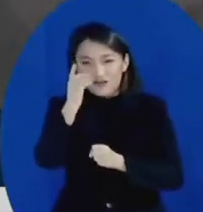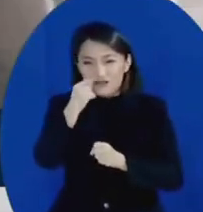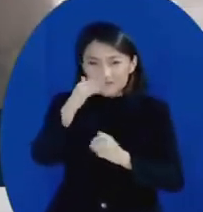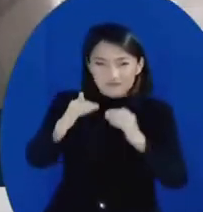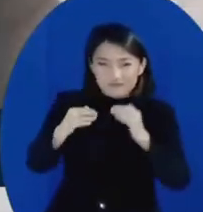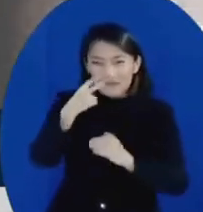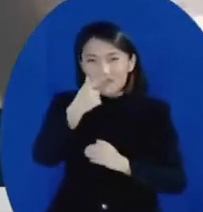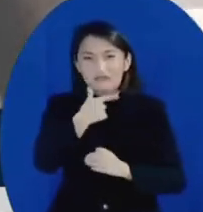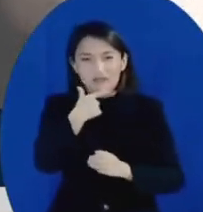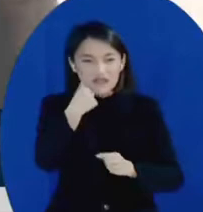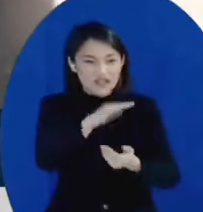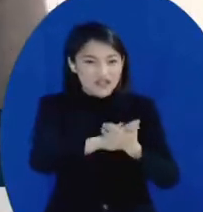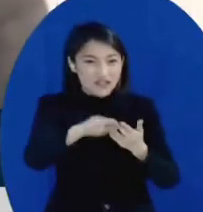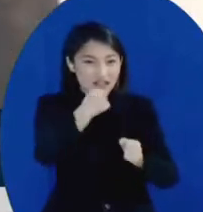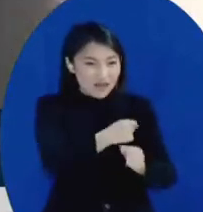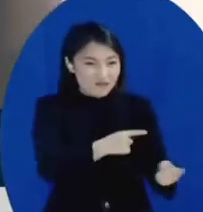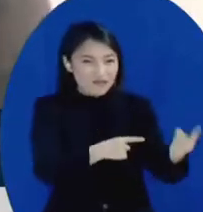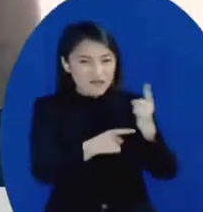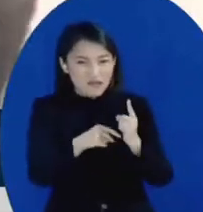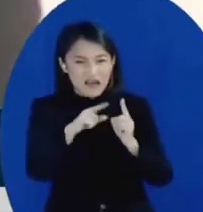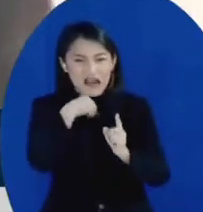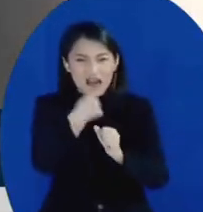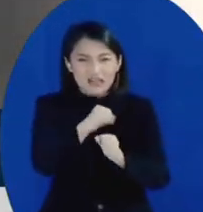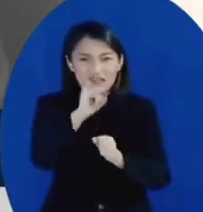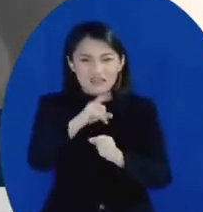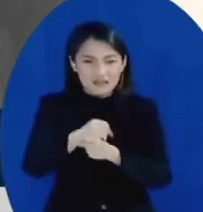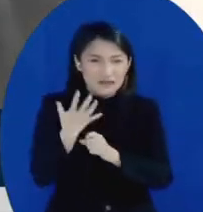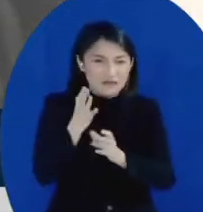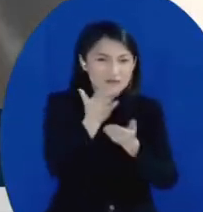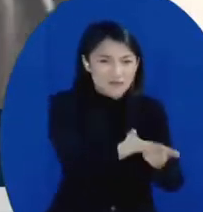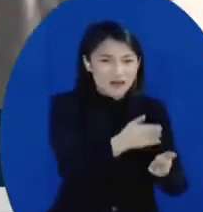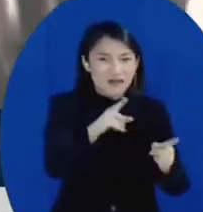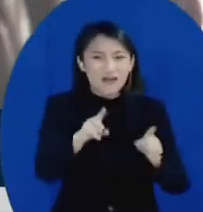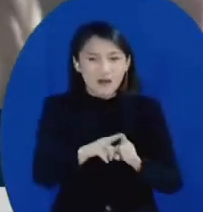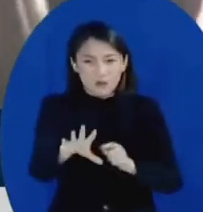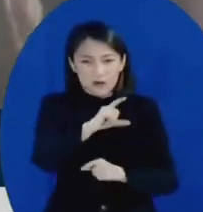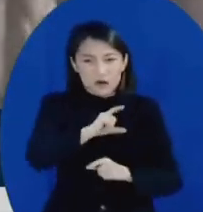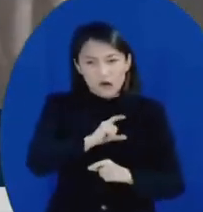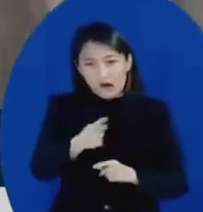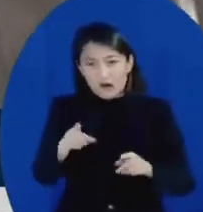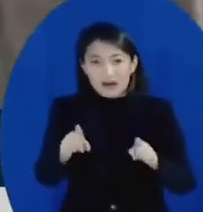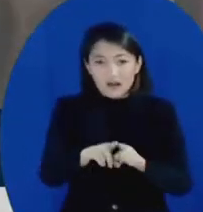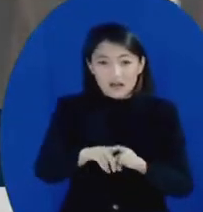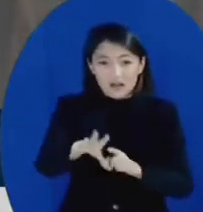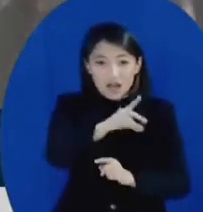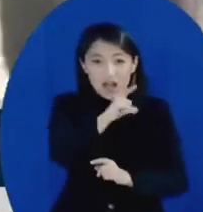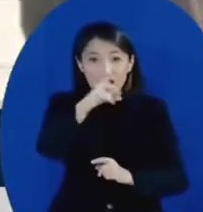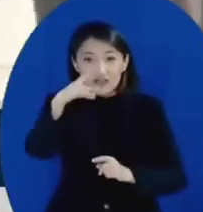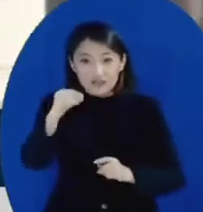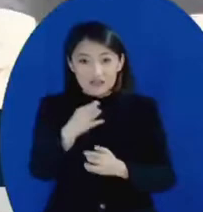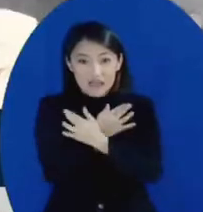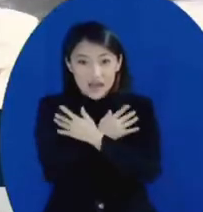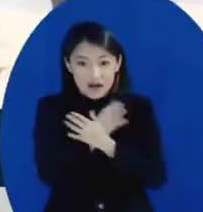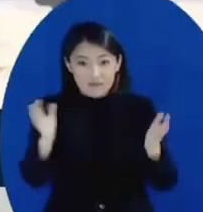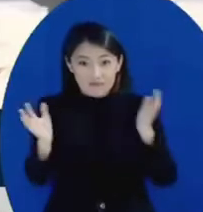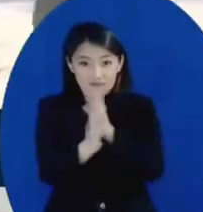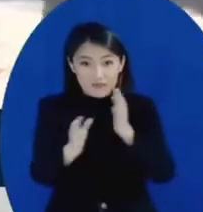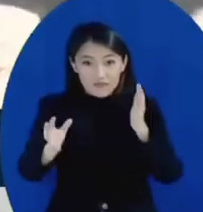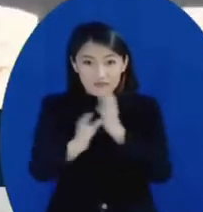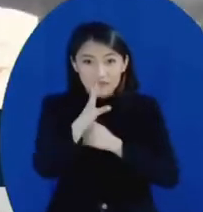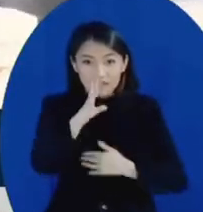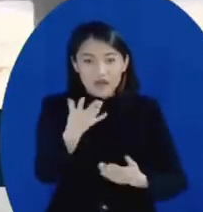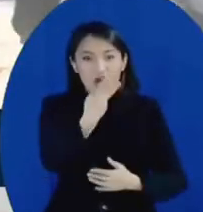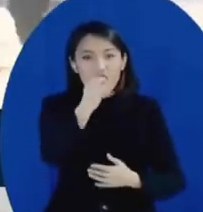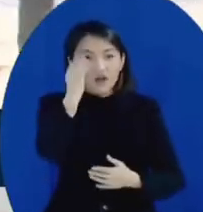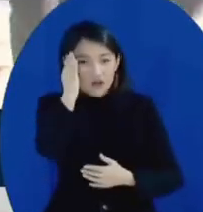ачаалал үүсэх, цаашлаад хүний эрхийг ялгуурлан зөрчиж байгаа нэг хэлбэр гэж үзсэн байна. За иймд ээлжийн амралтын үндсэн хугацааг 20 хоногоор тогтоож, за